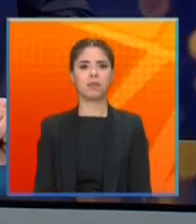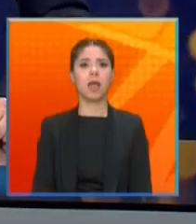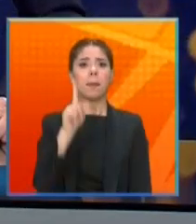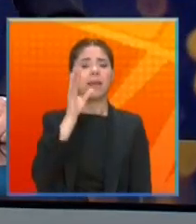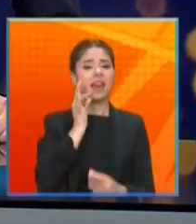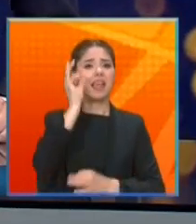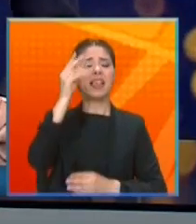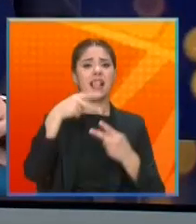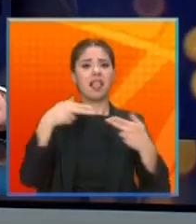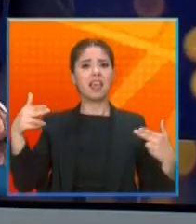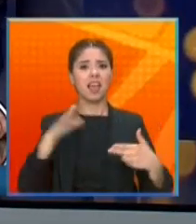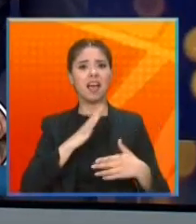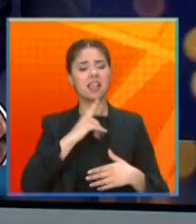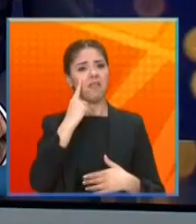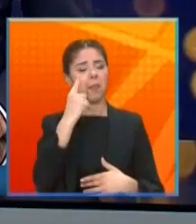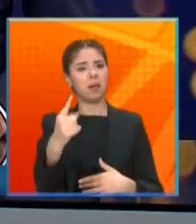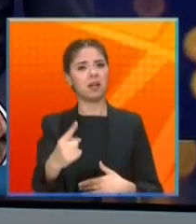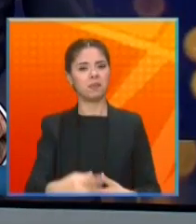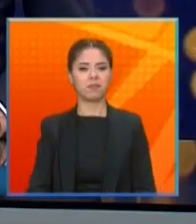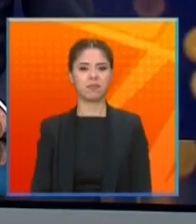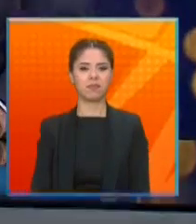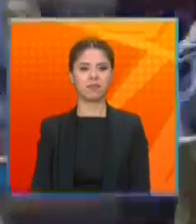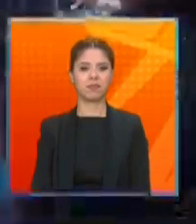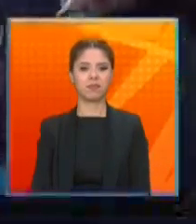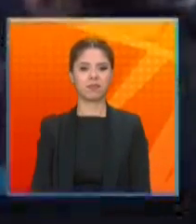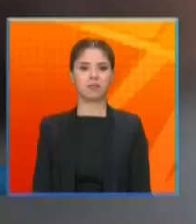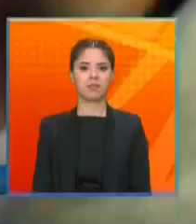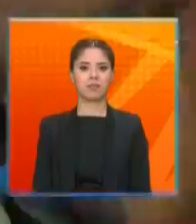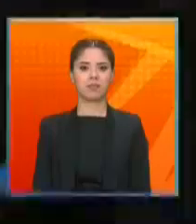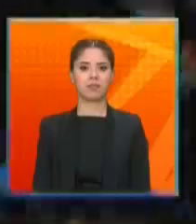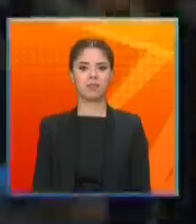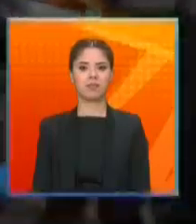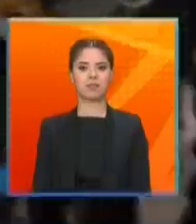Sırada bir insan hikayesi var. Kaan Burak Şen imzasıyla.